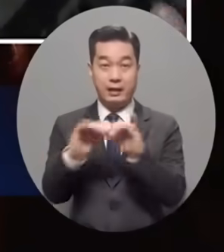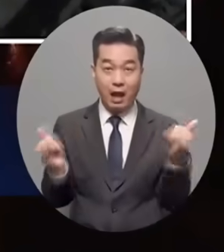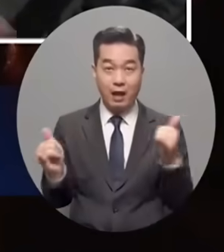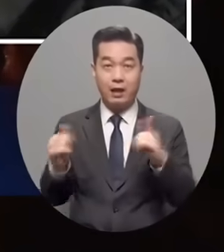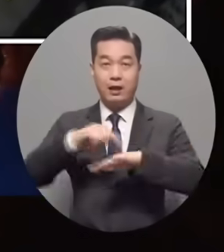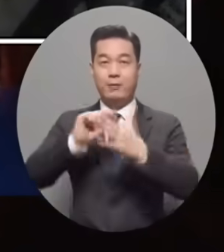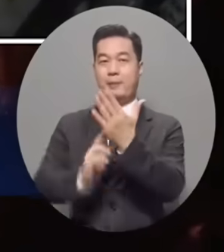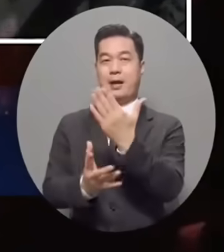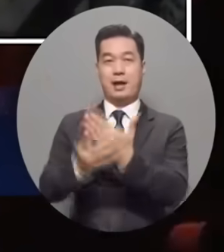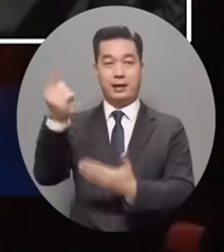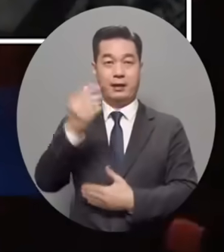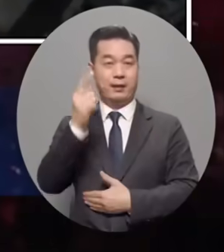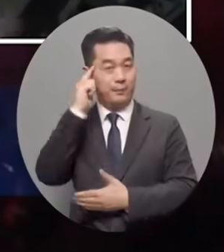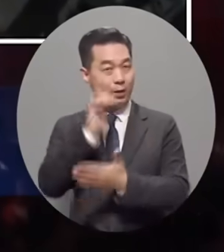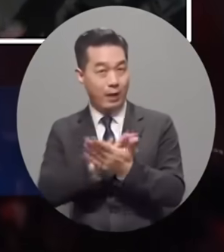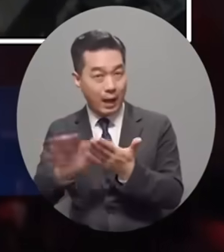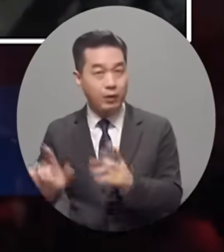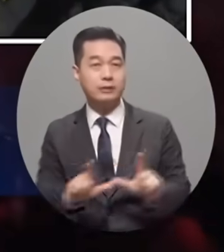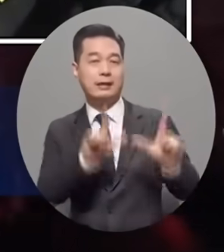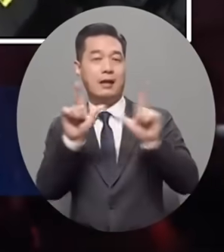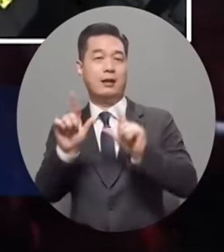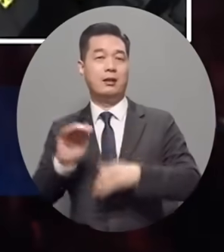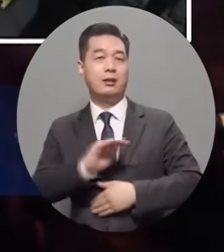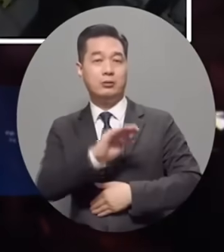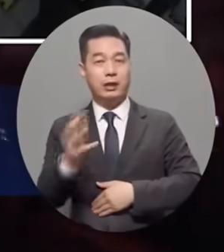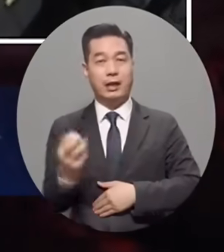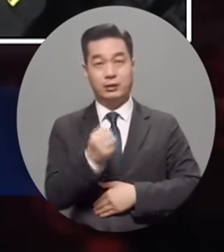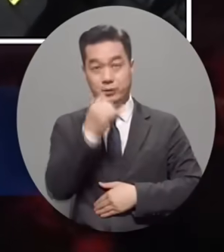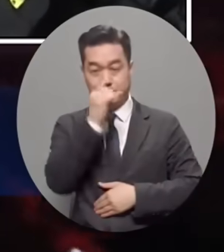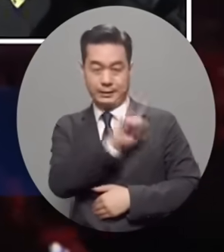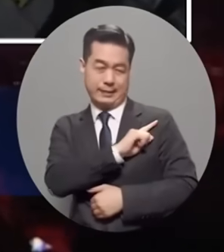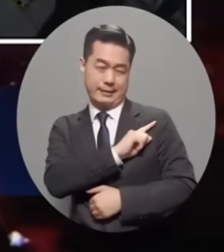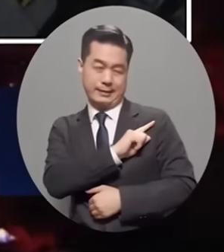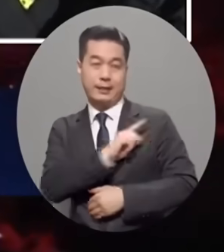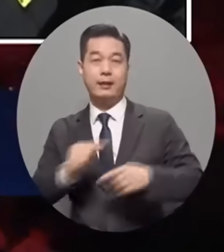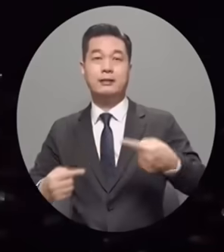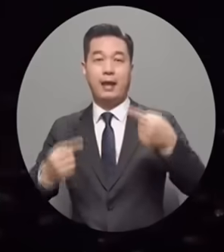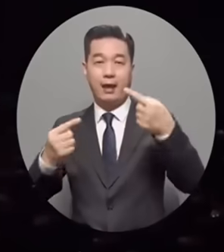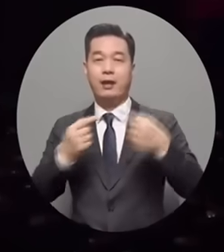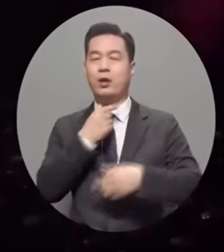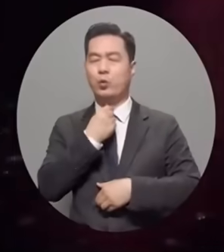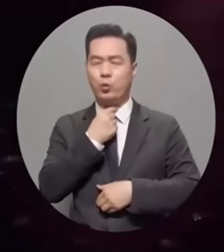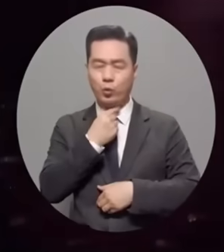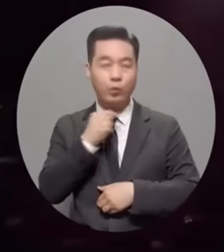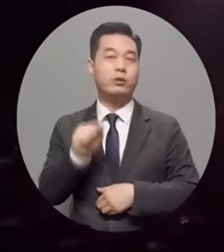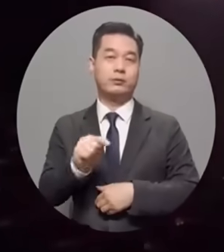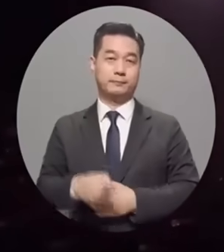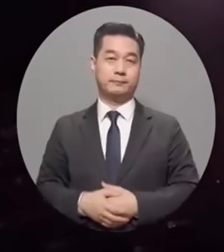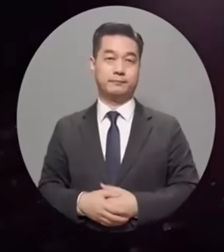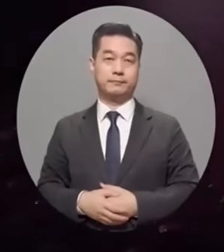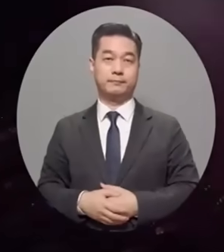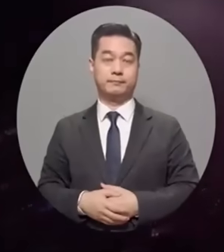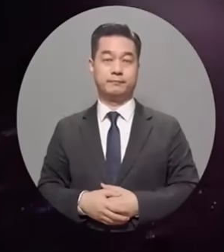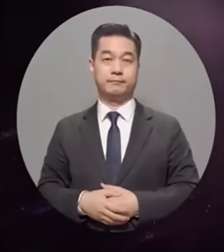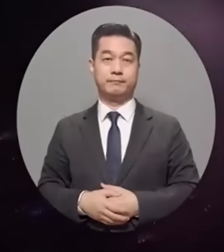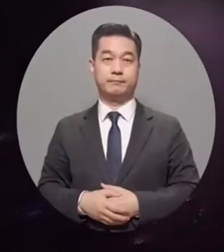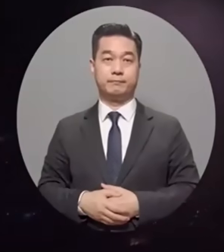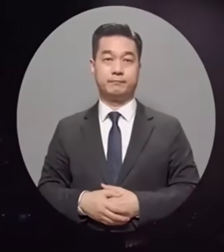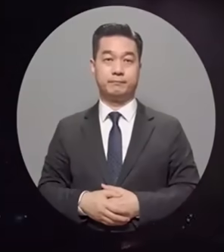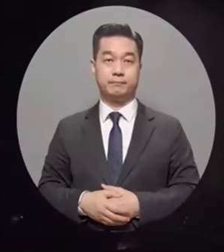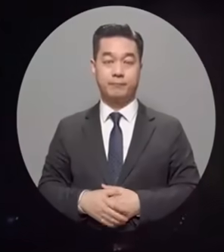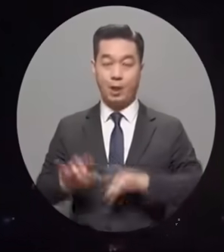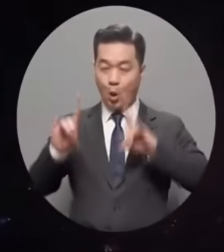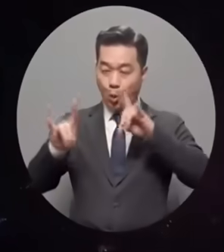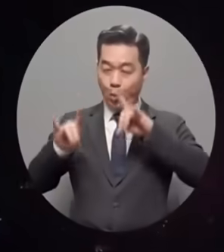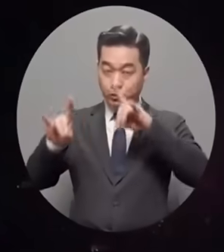peaceful together, that's the biggest hope we have for the next year. 호주 시드니의 오페라 하우스와